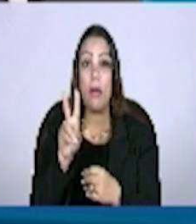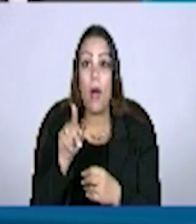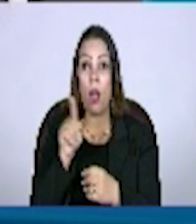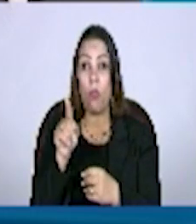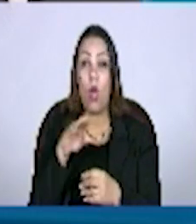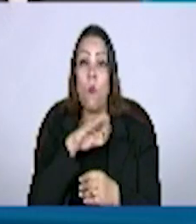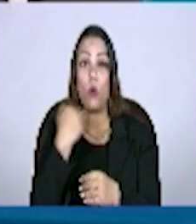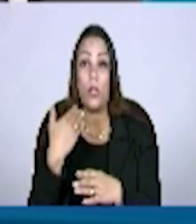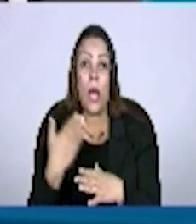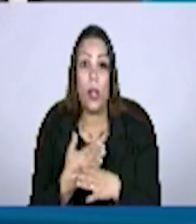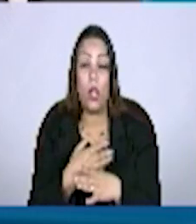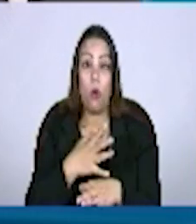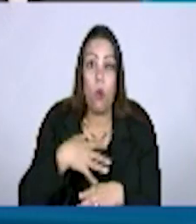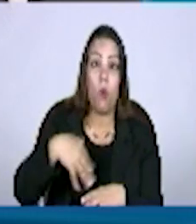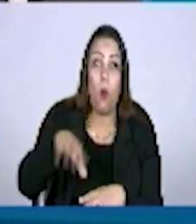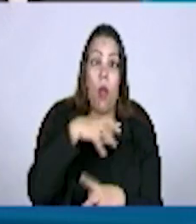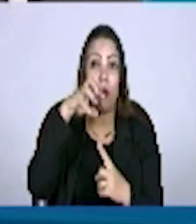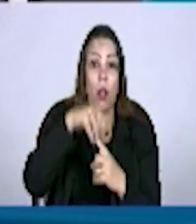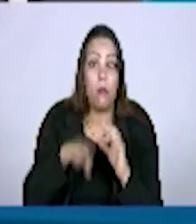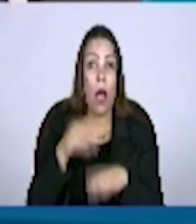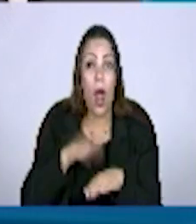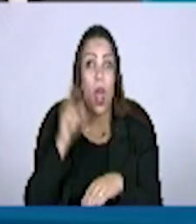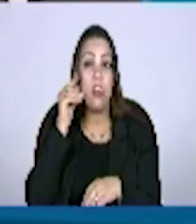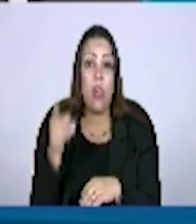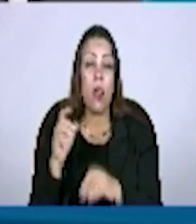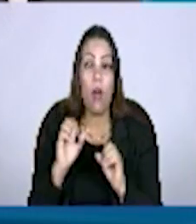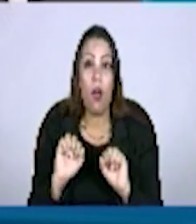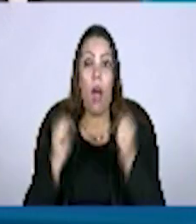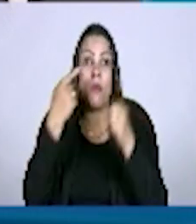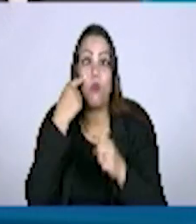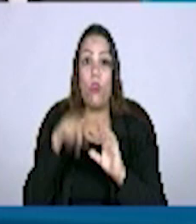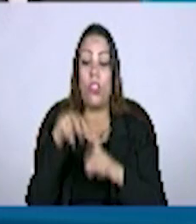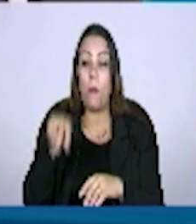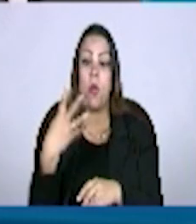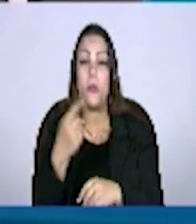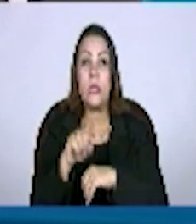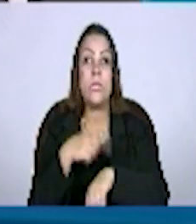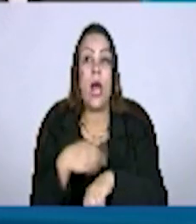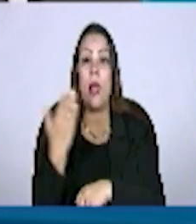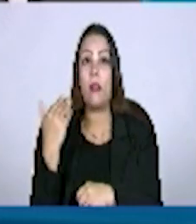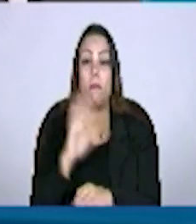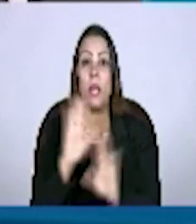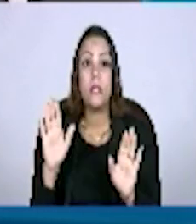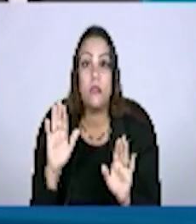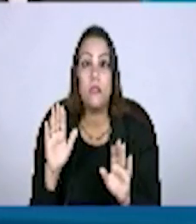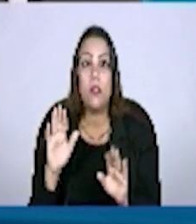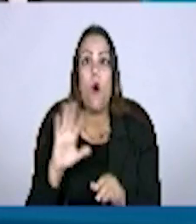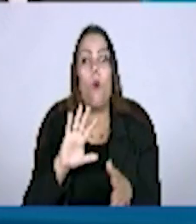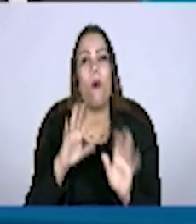دول يموتوا عشان يحدث هذا الغضب اللي احنا شايفينه خلال ال 48 ساعه اللي فاتوا